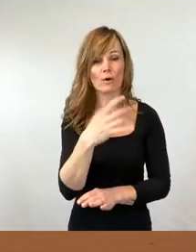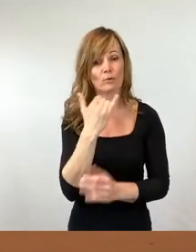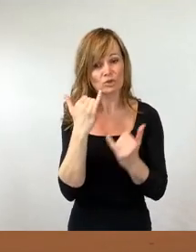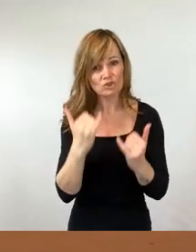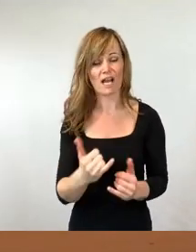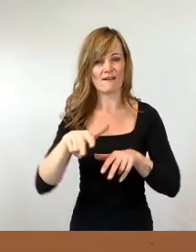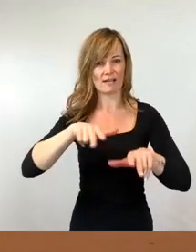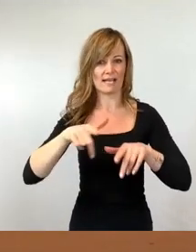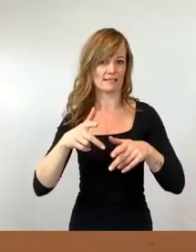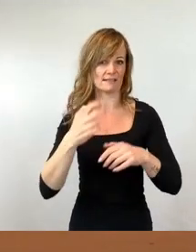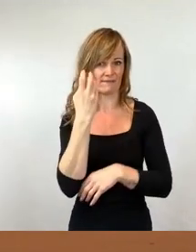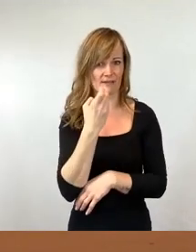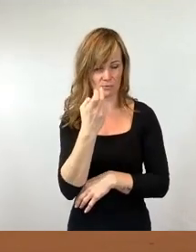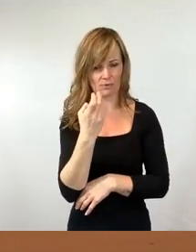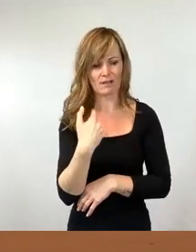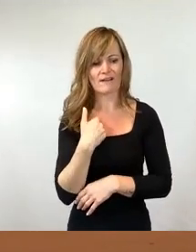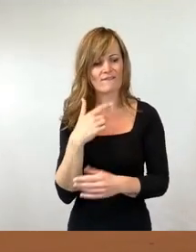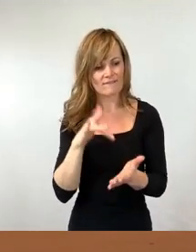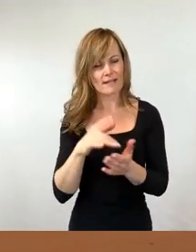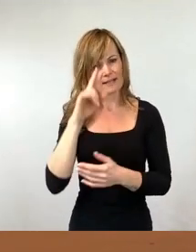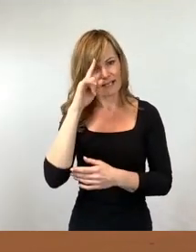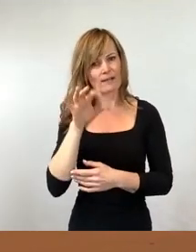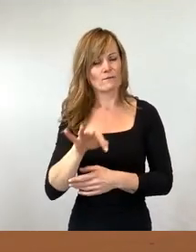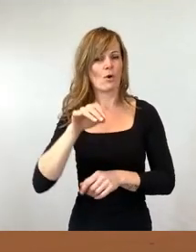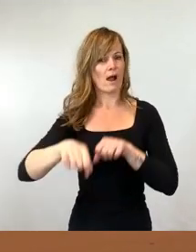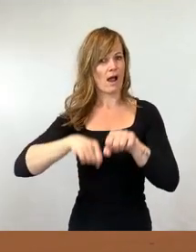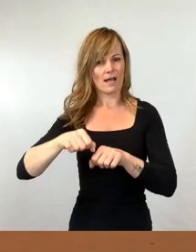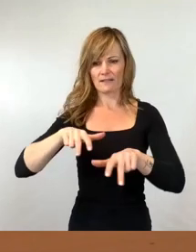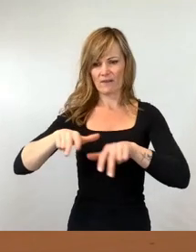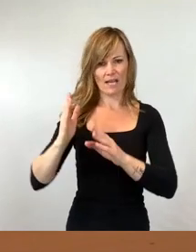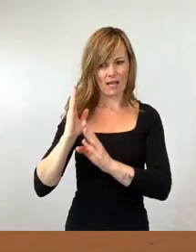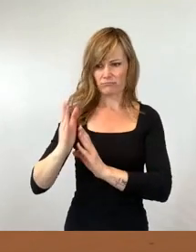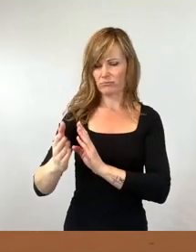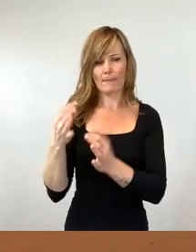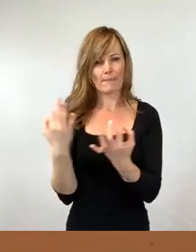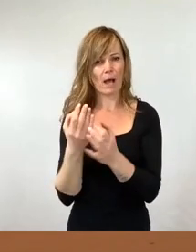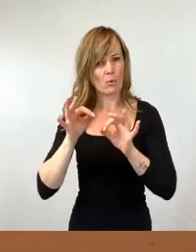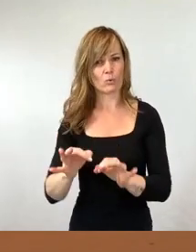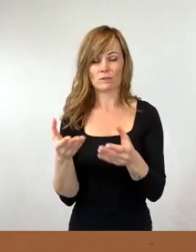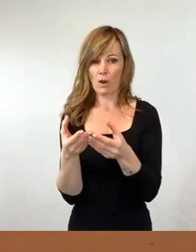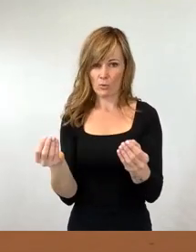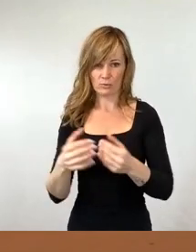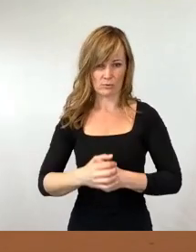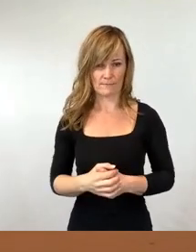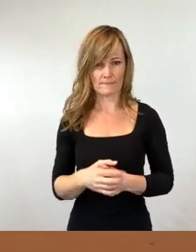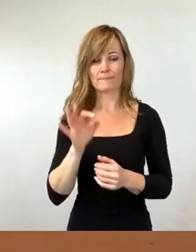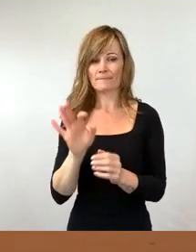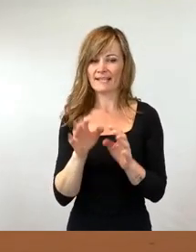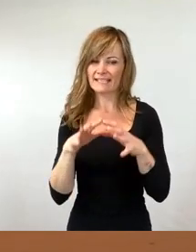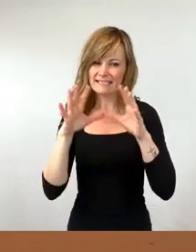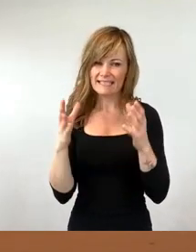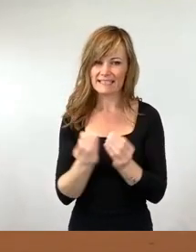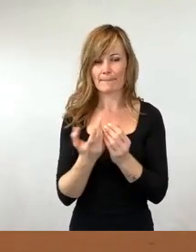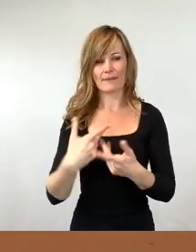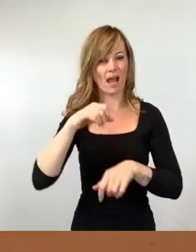Radverkehr eine geeignete Lösung geben muss. Die Fakten, also der Zuwachs an Radverkehr im gesamten Stadtgebiet, sprechen auch